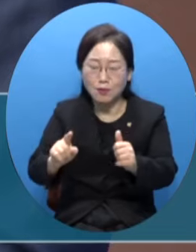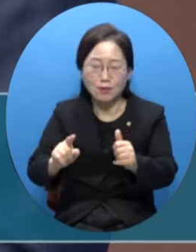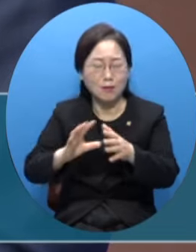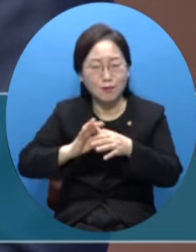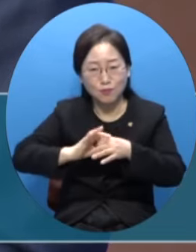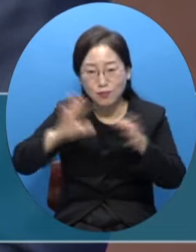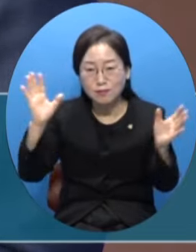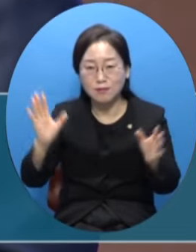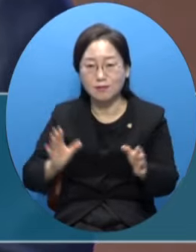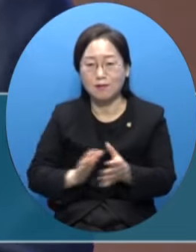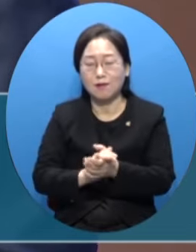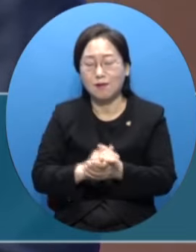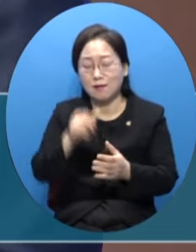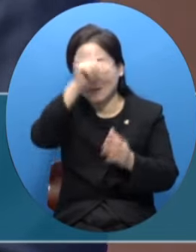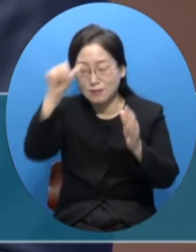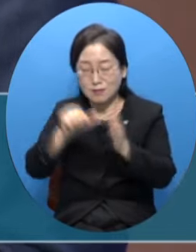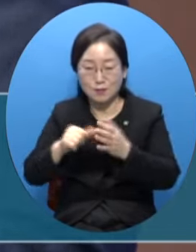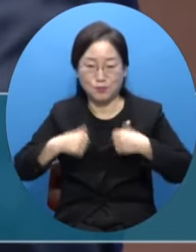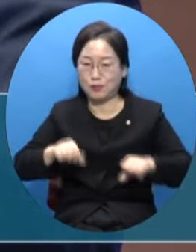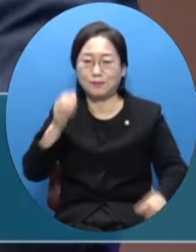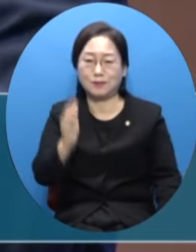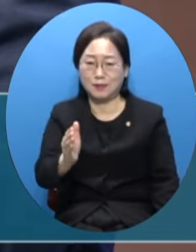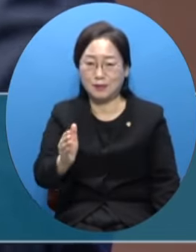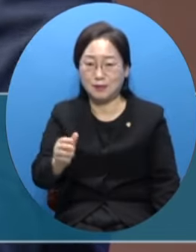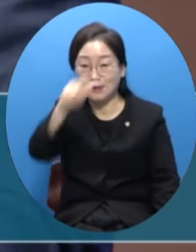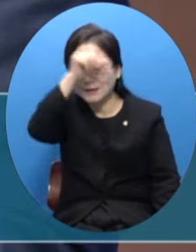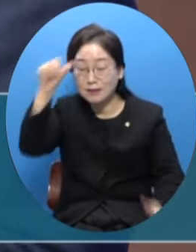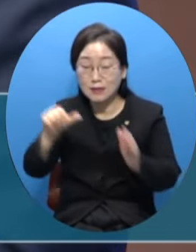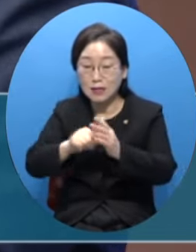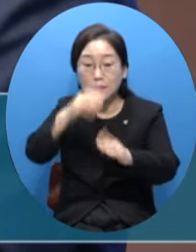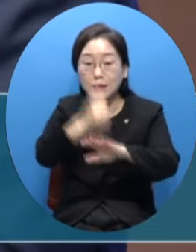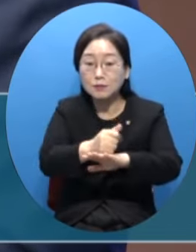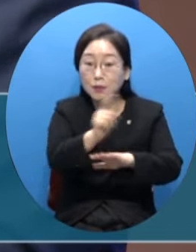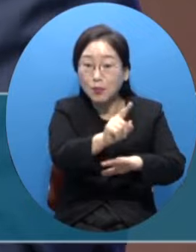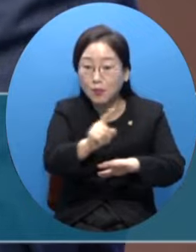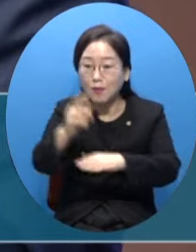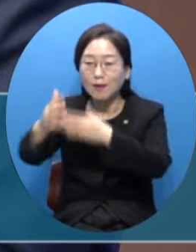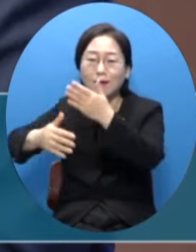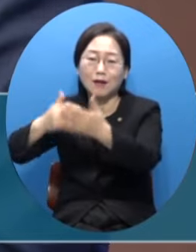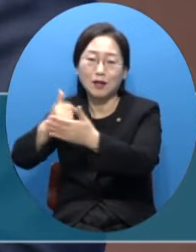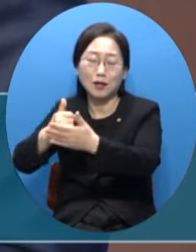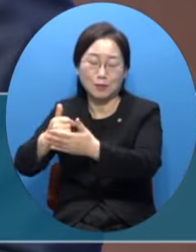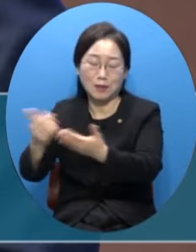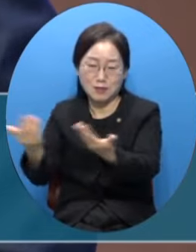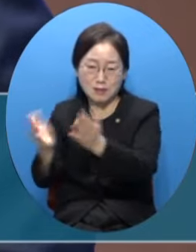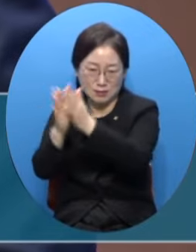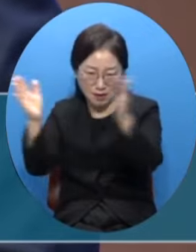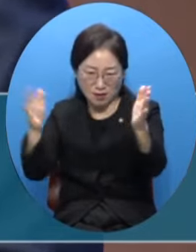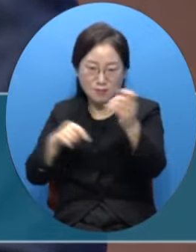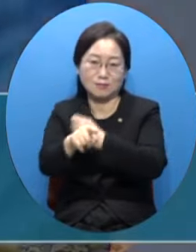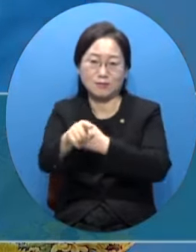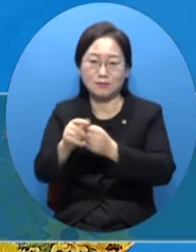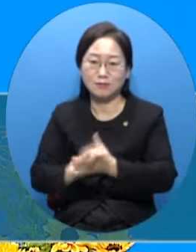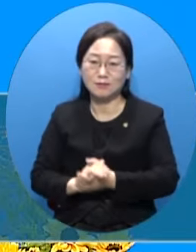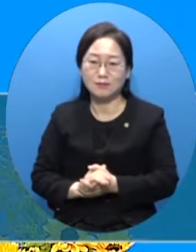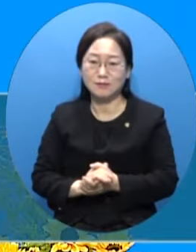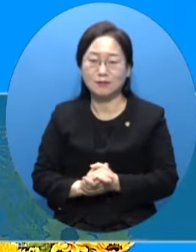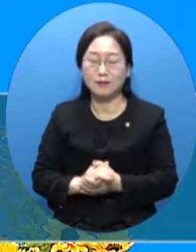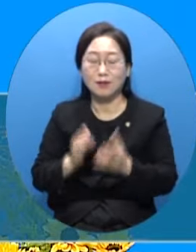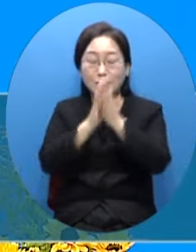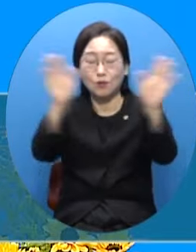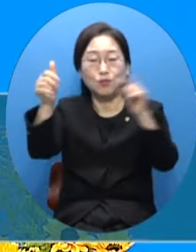인생을 포기하면 안 됩니다. 인생의 마지막은 하나님의 놀라운 역사가 시작하는 순간인 것입니다.